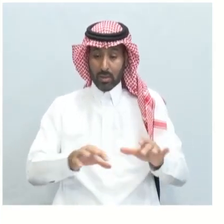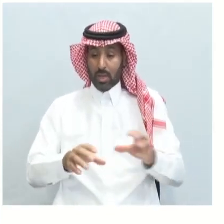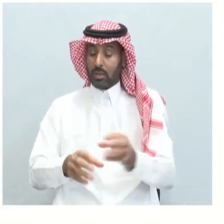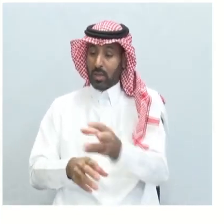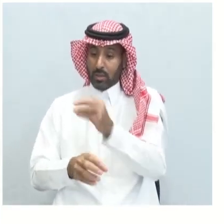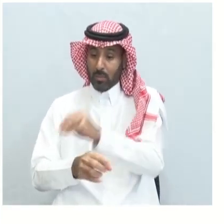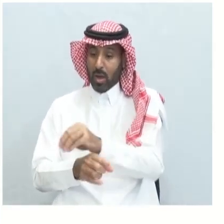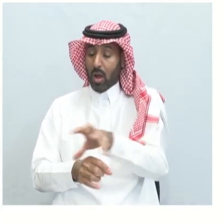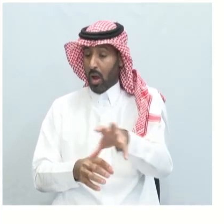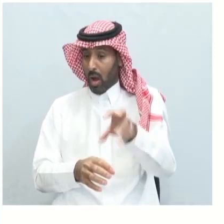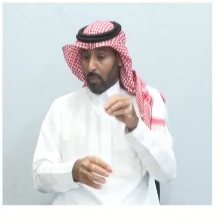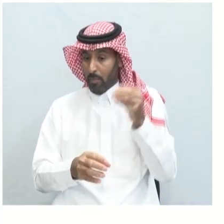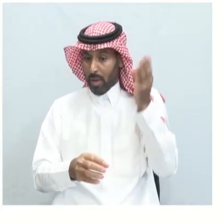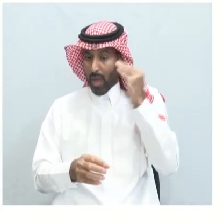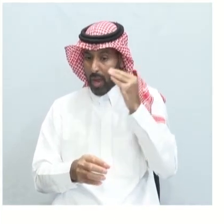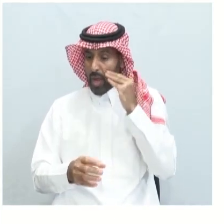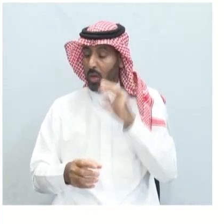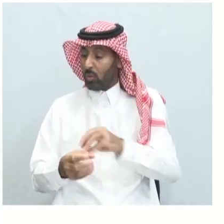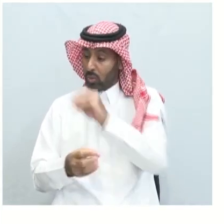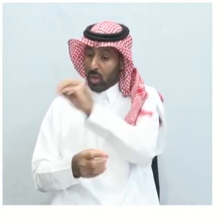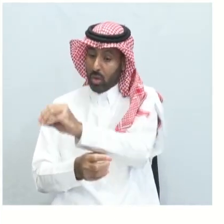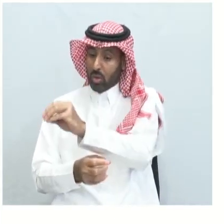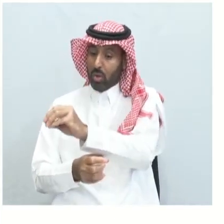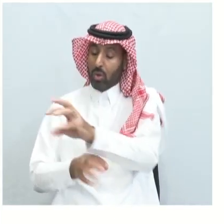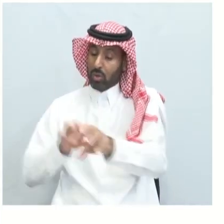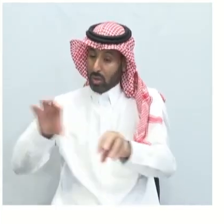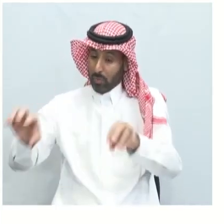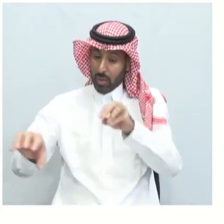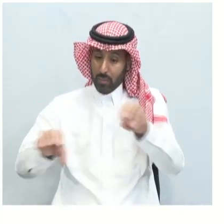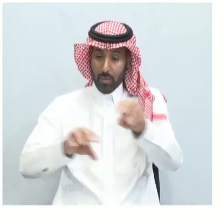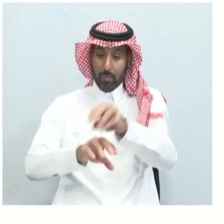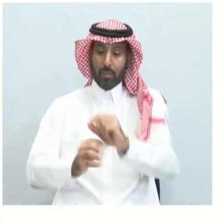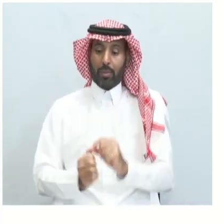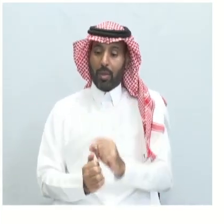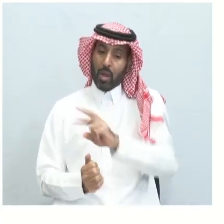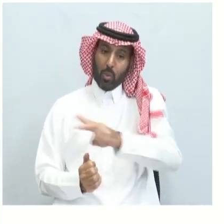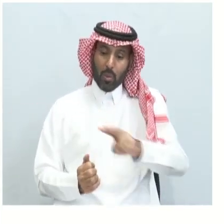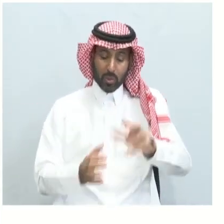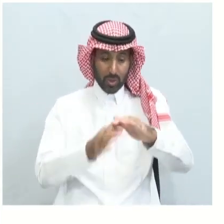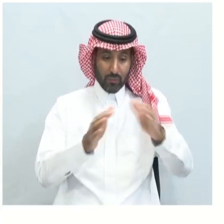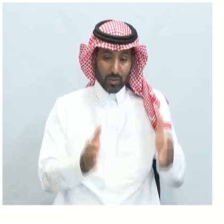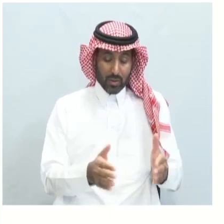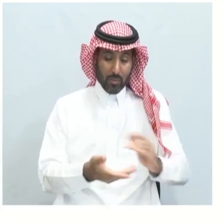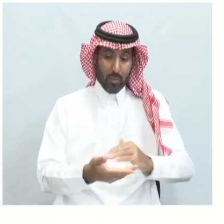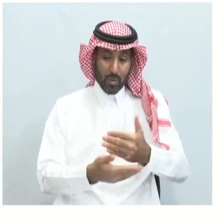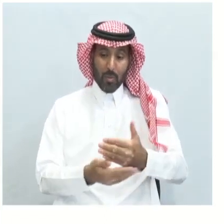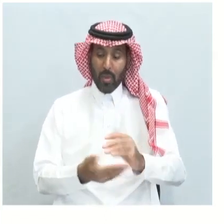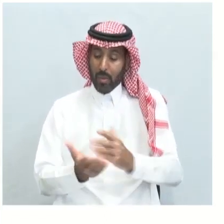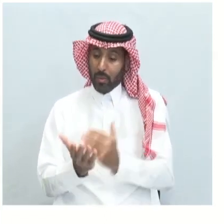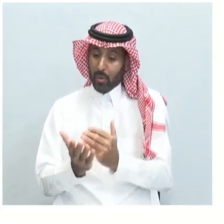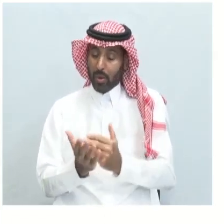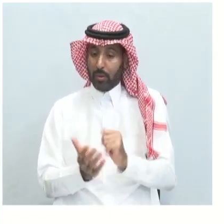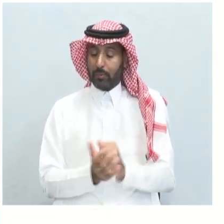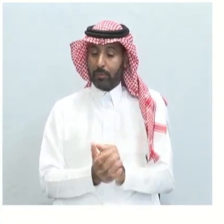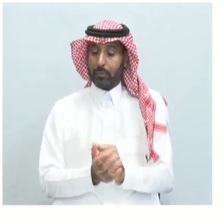وتنقلها وتتبادل مع بعض تشمل هذه الاجهزه انواع مختلفه تمتد من الاجهزه المنزليه الذكيه